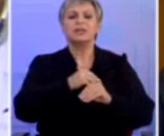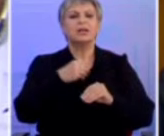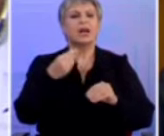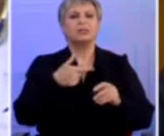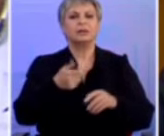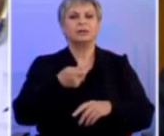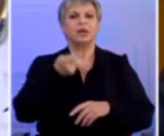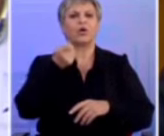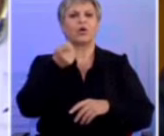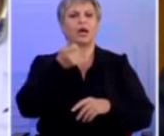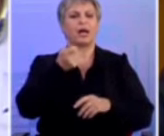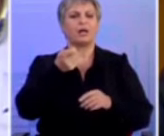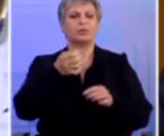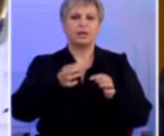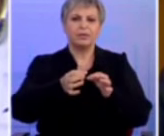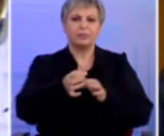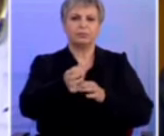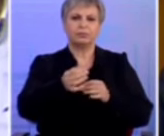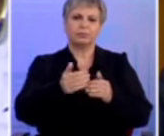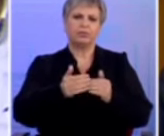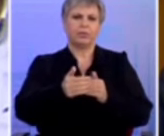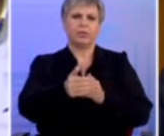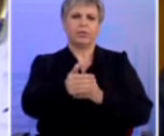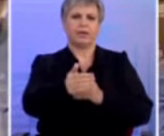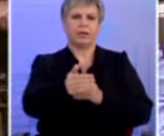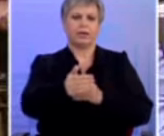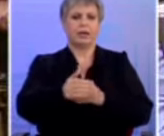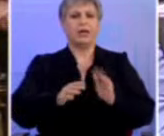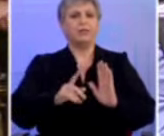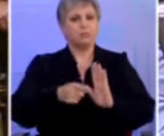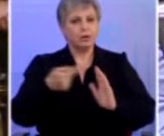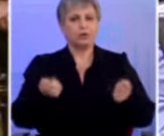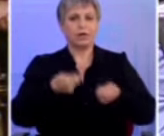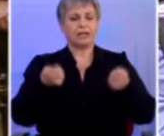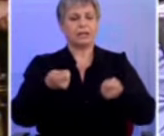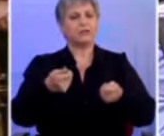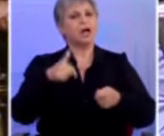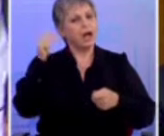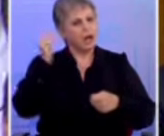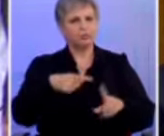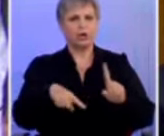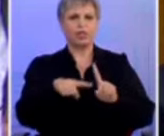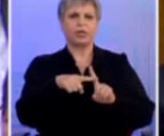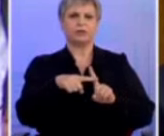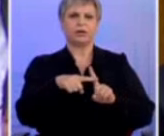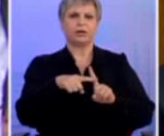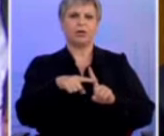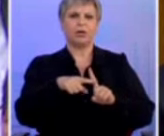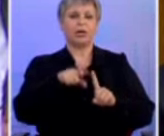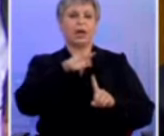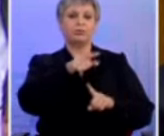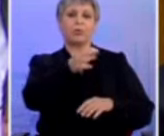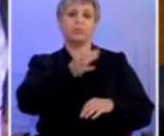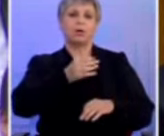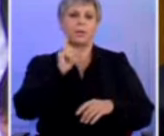Αυτή είναι μια εξέλιξη θετική και πρέπει να το παραδεχτείτε. Και είναι μια εξέλιξη θετική με την έννοια ότι αν